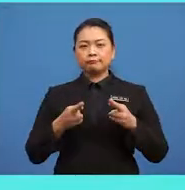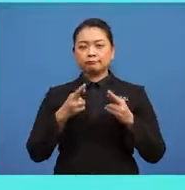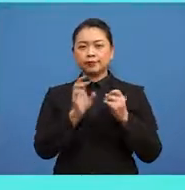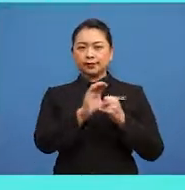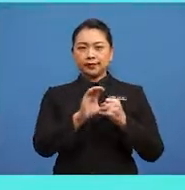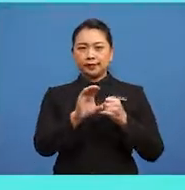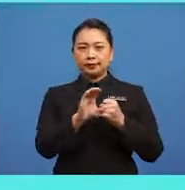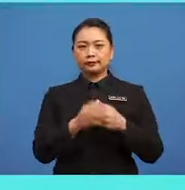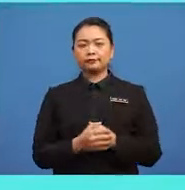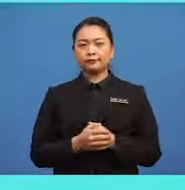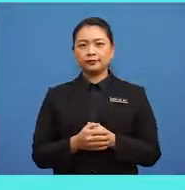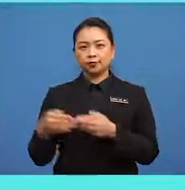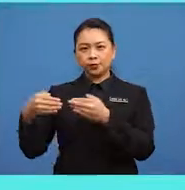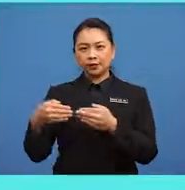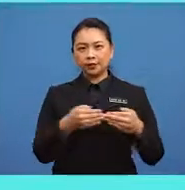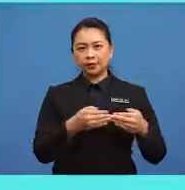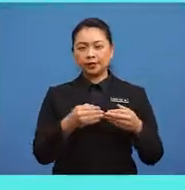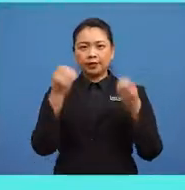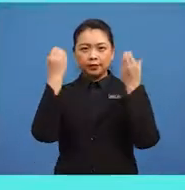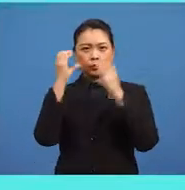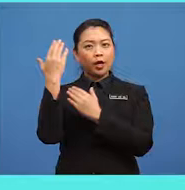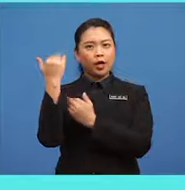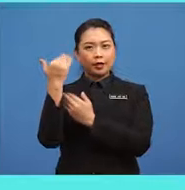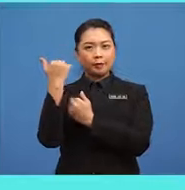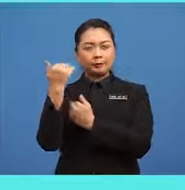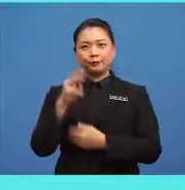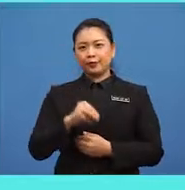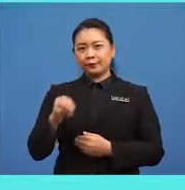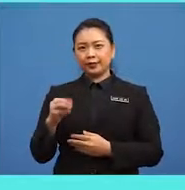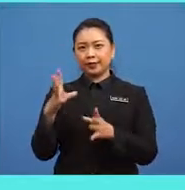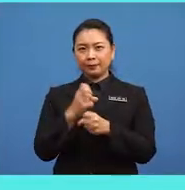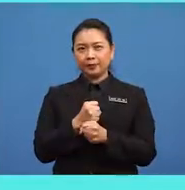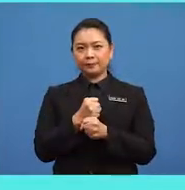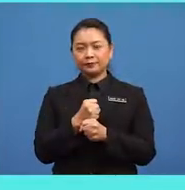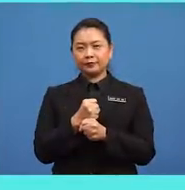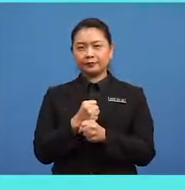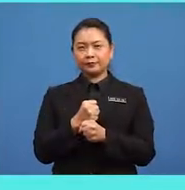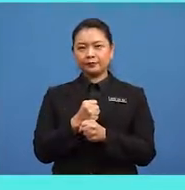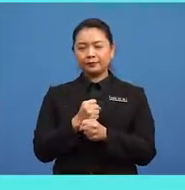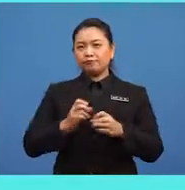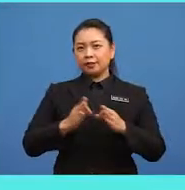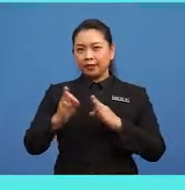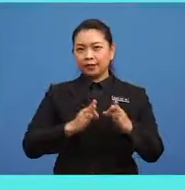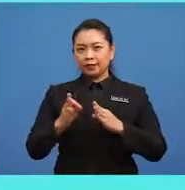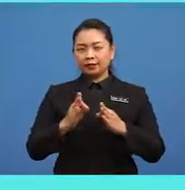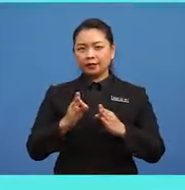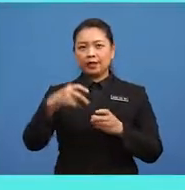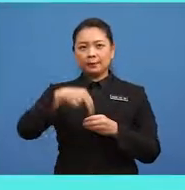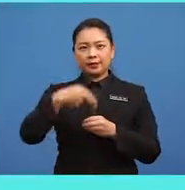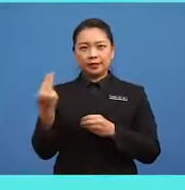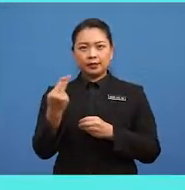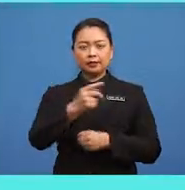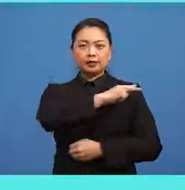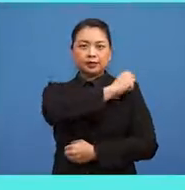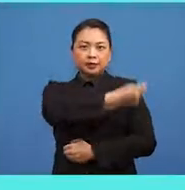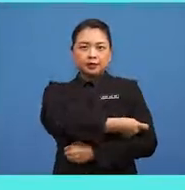sel. Seterusnya, cikgu juga berharap murid-murid dapat menerangkan penghasilan